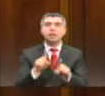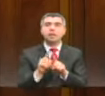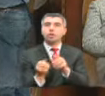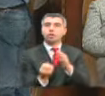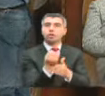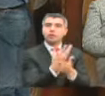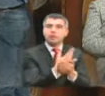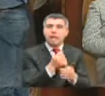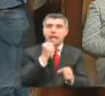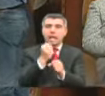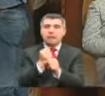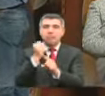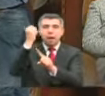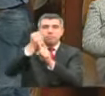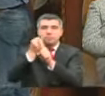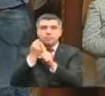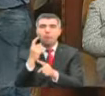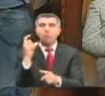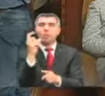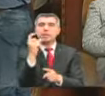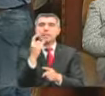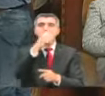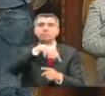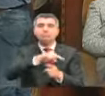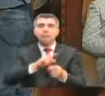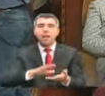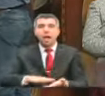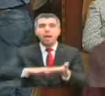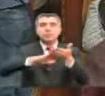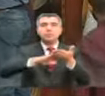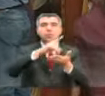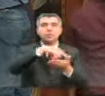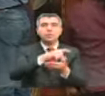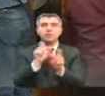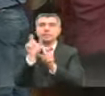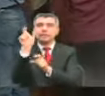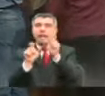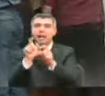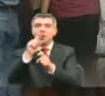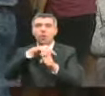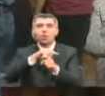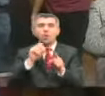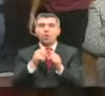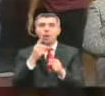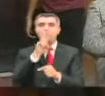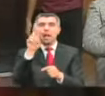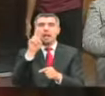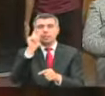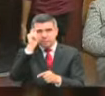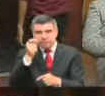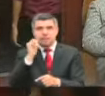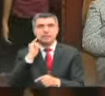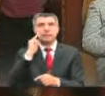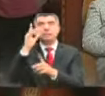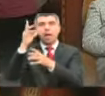الديني بما يخدم تعزيز الأمن الروحي للمغاربة وفقاً لتوجيهات أمير المؤمنين حفظه